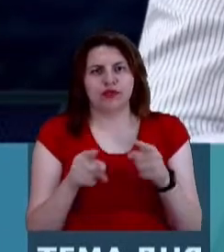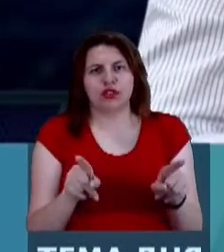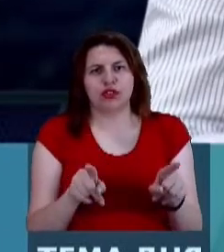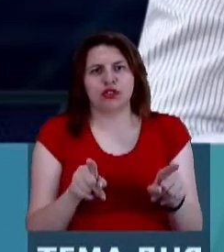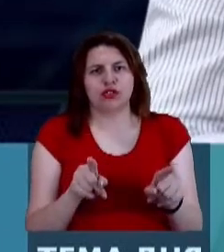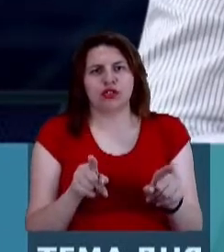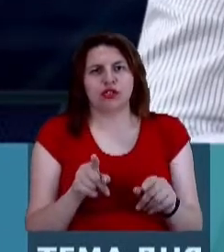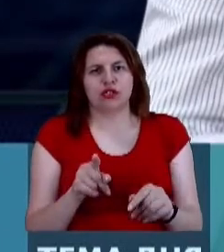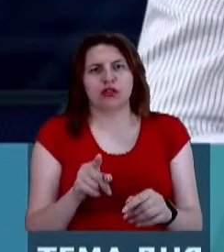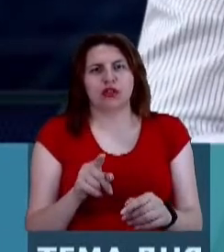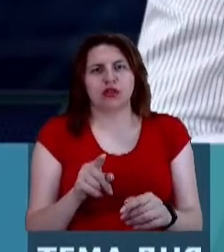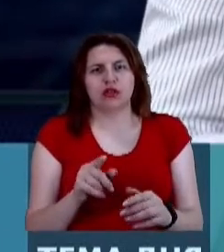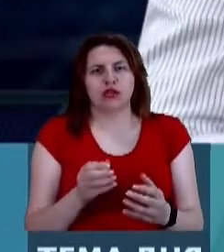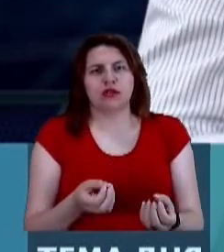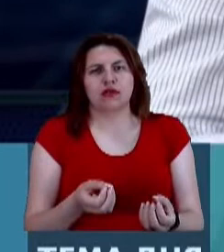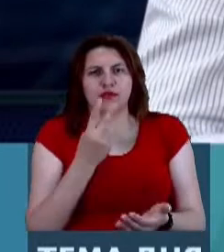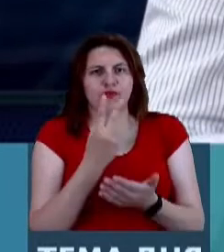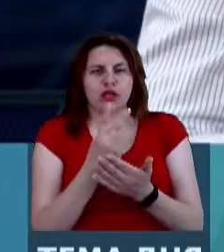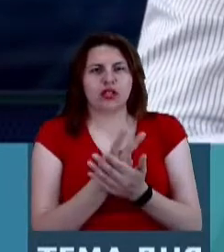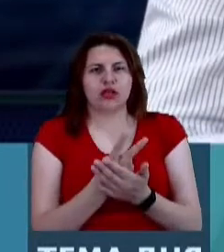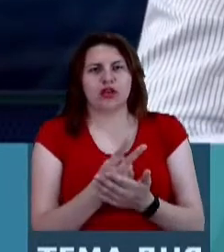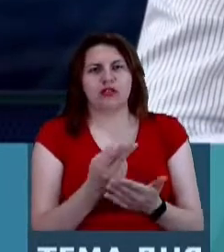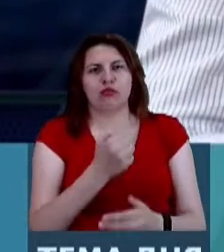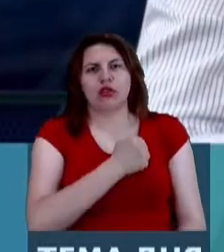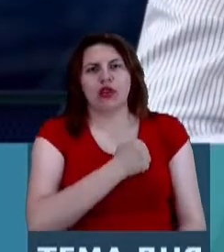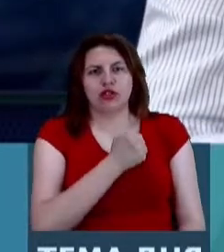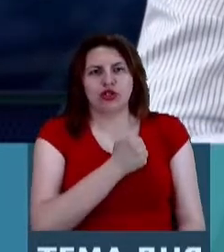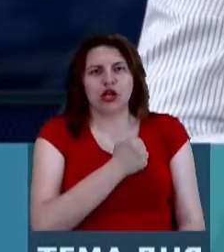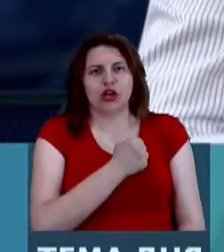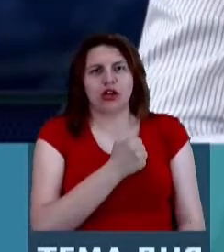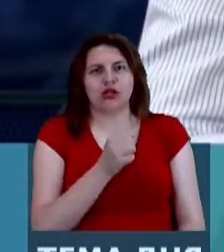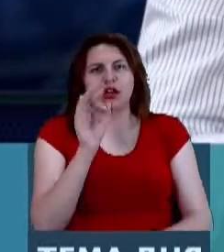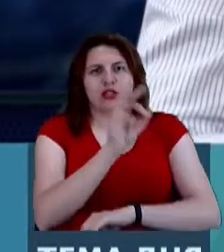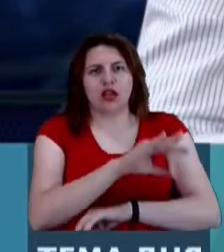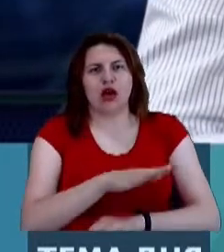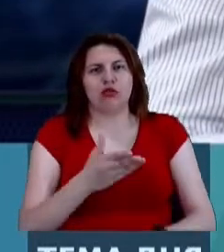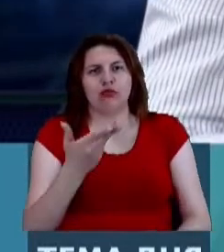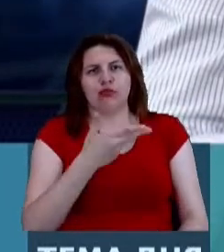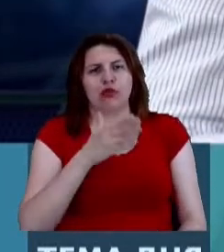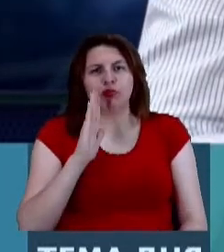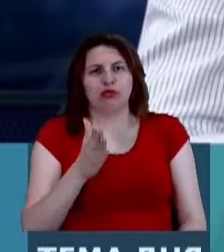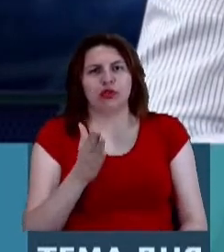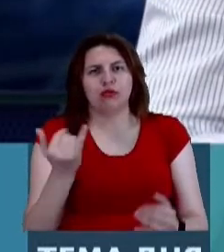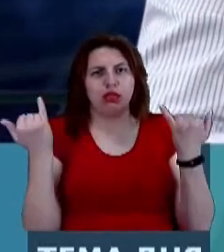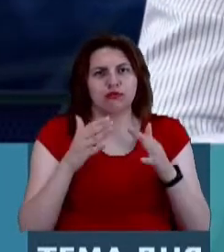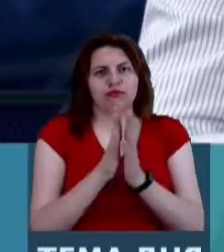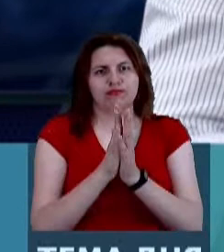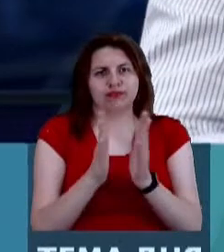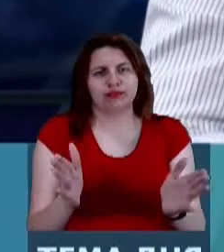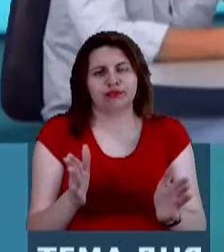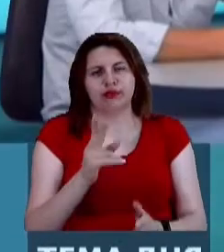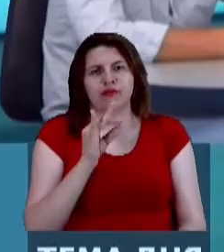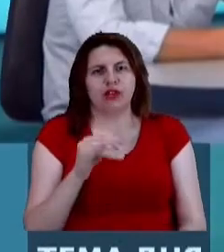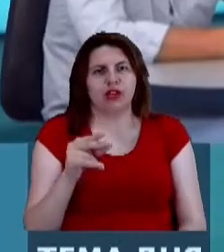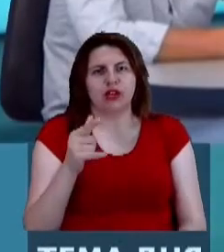в абсолютно іншому світі, в якому, на жаль, дійсно для Заходу ми будемо виглядати тими, хто